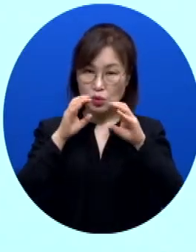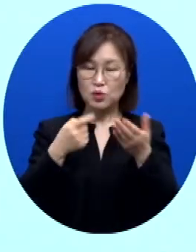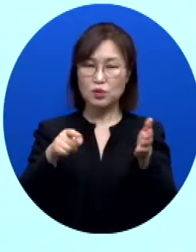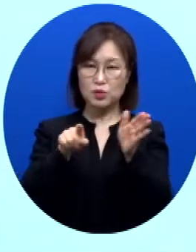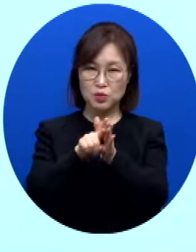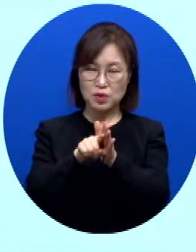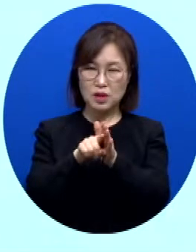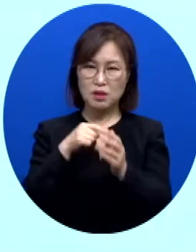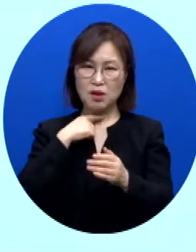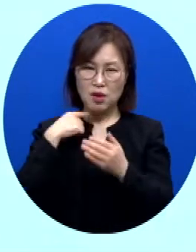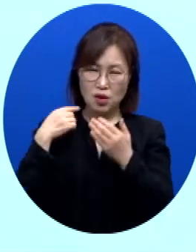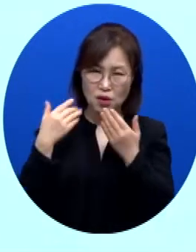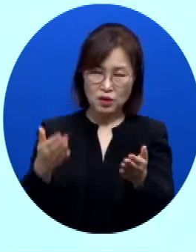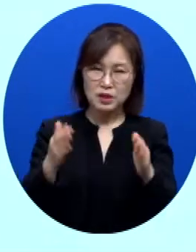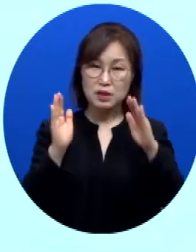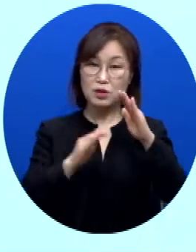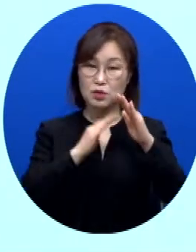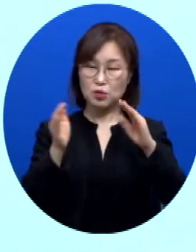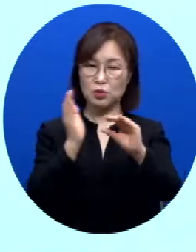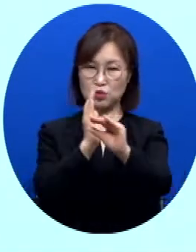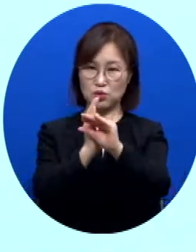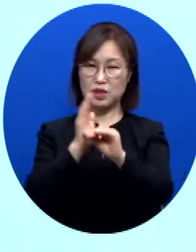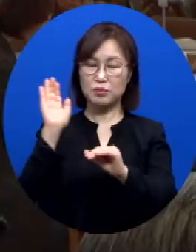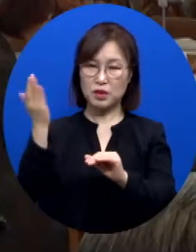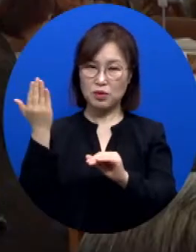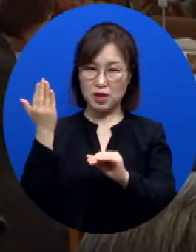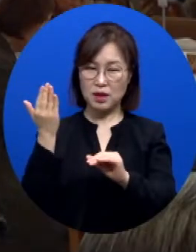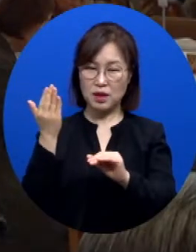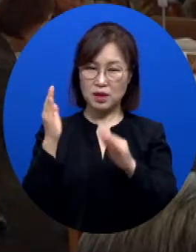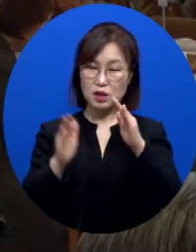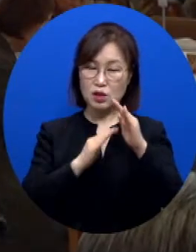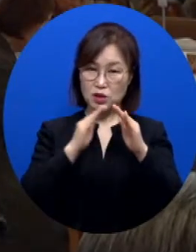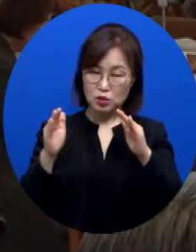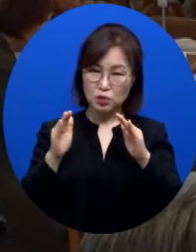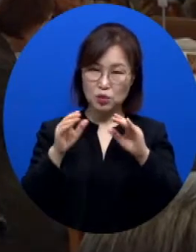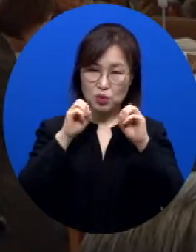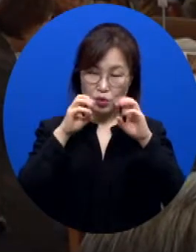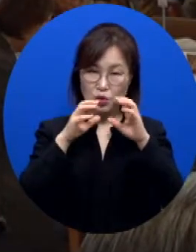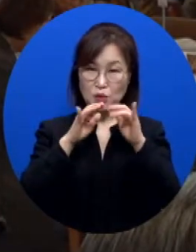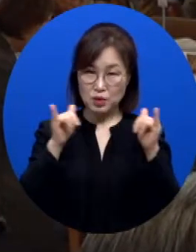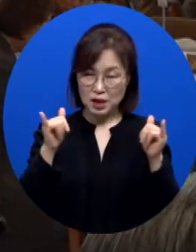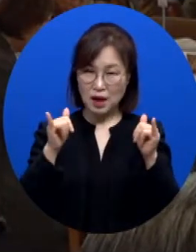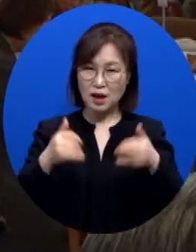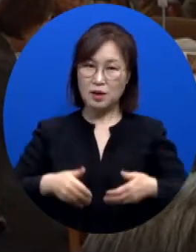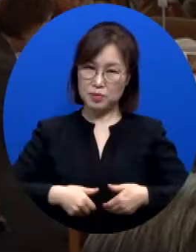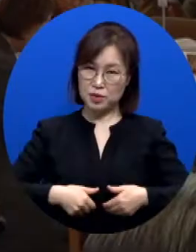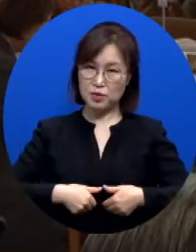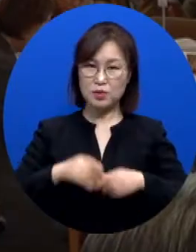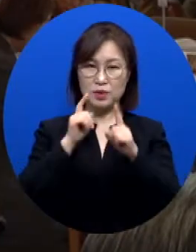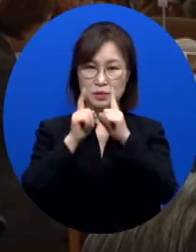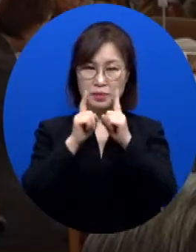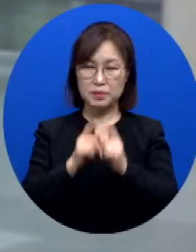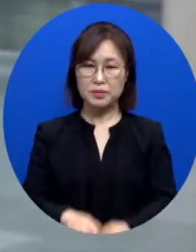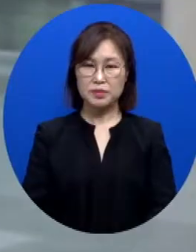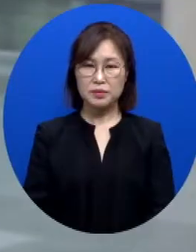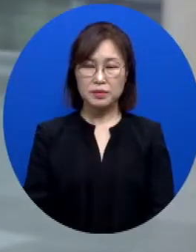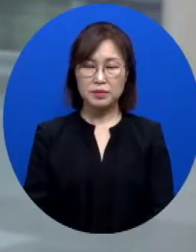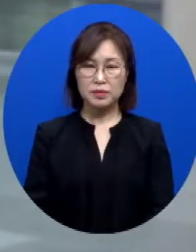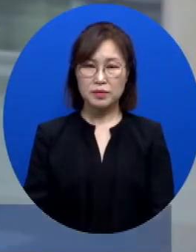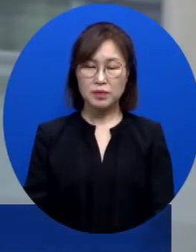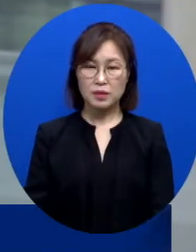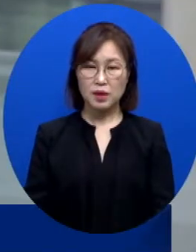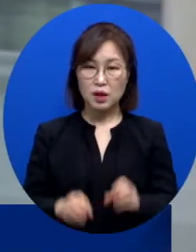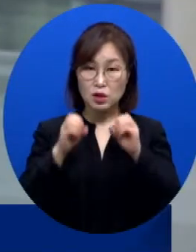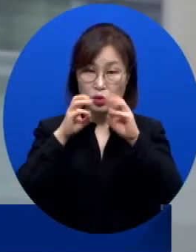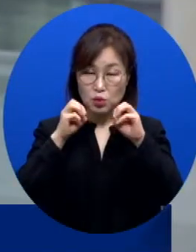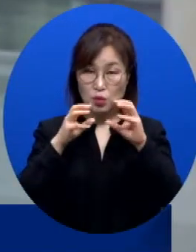위해선 헌신된 성도가 중심이 되는 평신도 선교자원 동원 운동이 필요하다고 강조했습니다. 선교